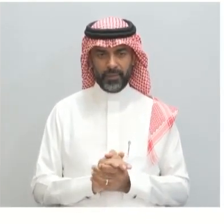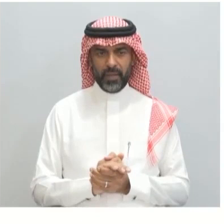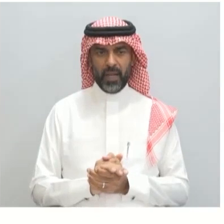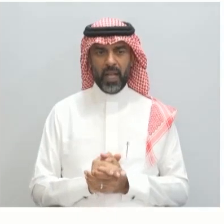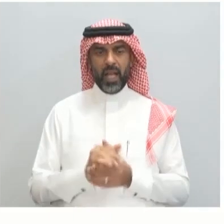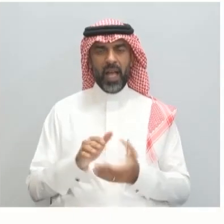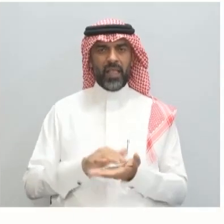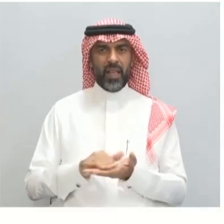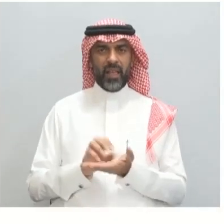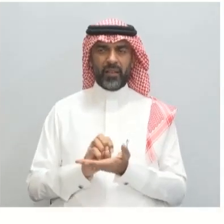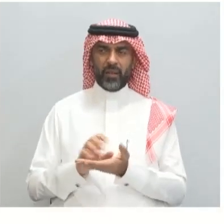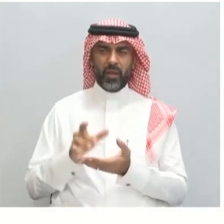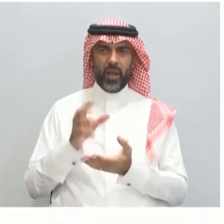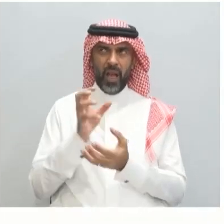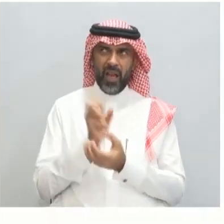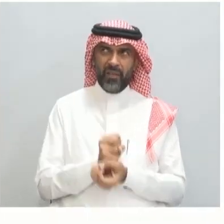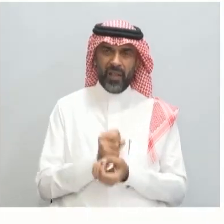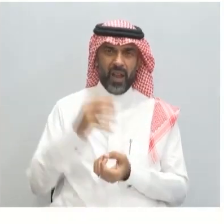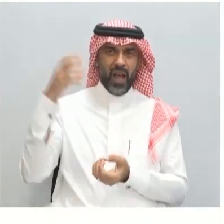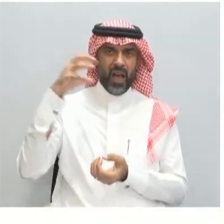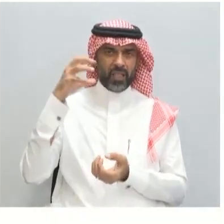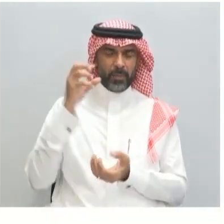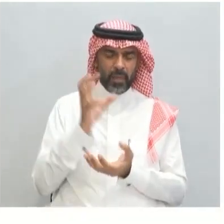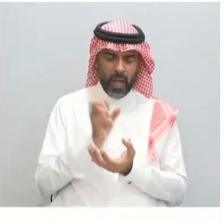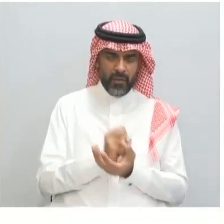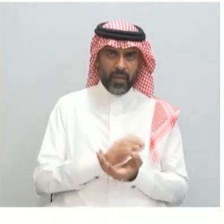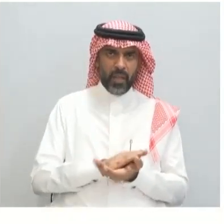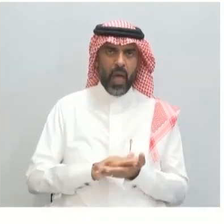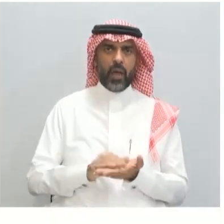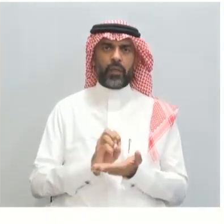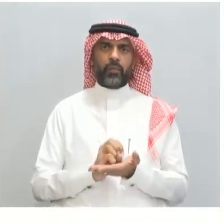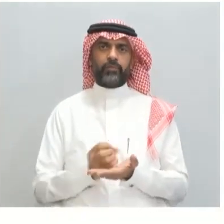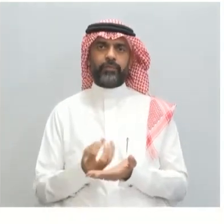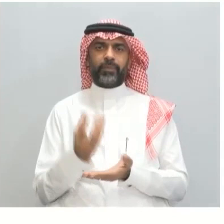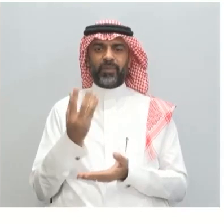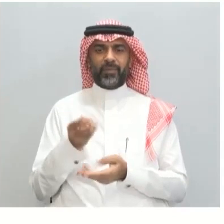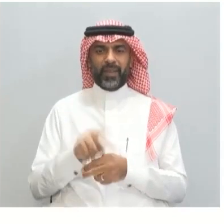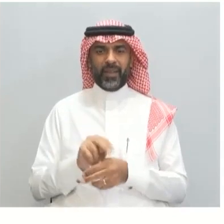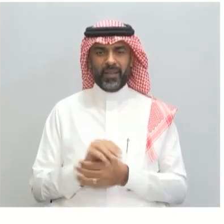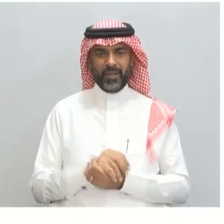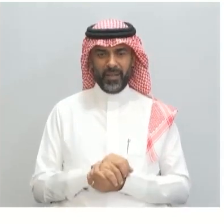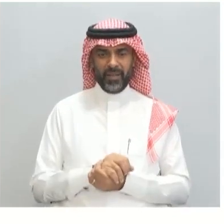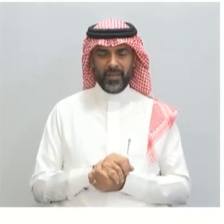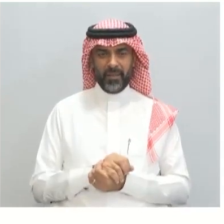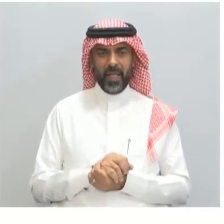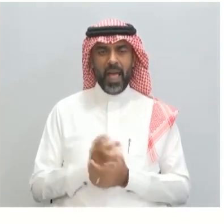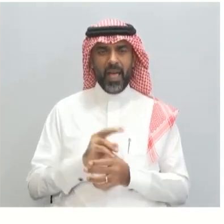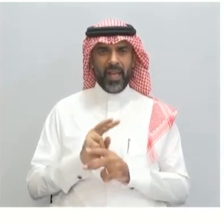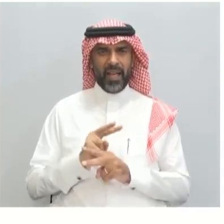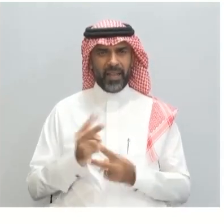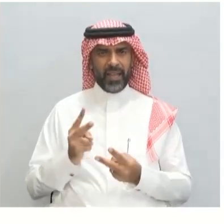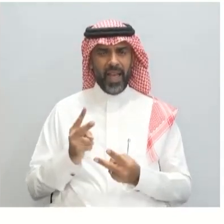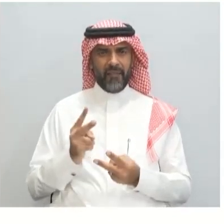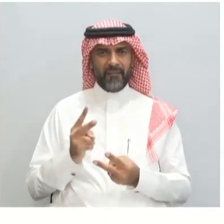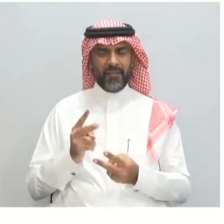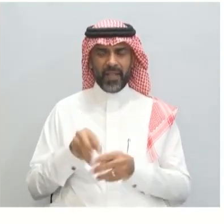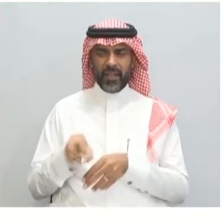او شعاع شمسي مختزن حراره شمسيه مختزنه يختلف وت تعرفنا على اختلافات او ما هي اليه